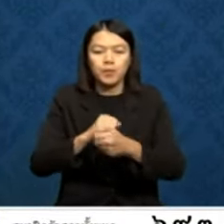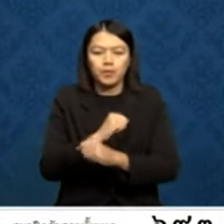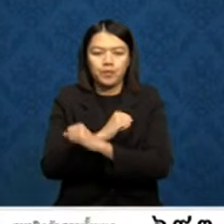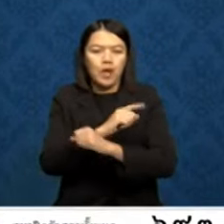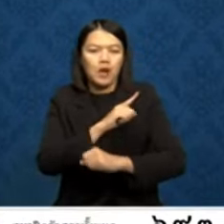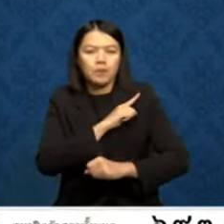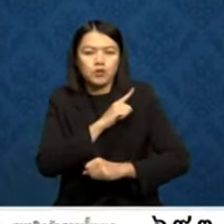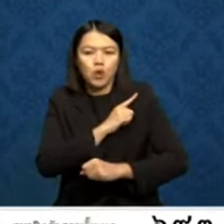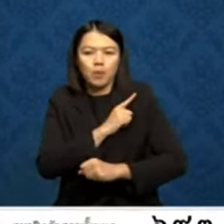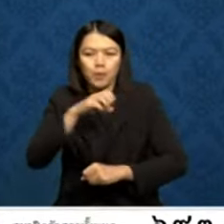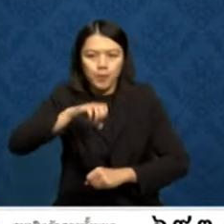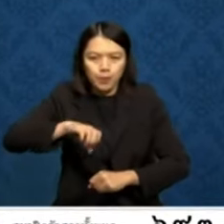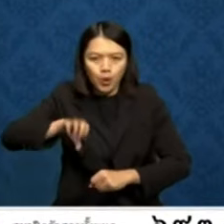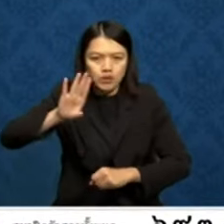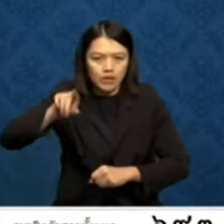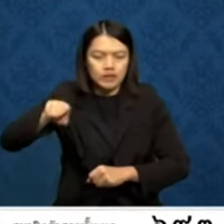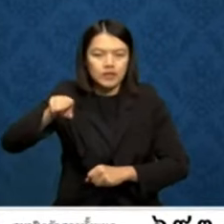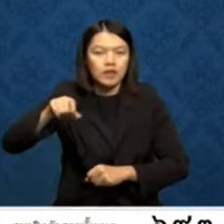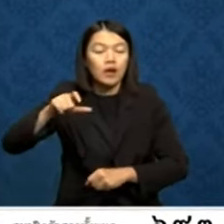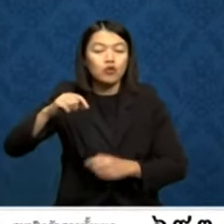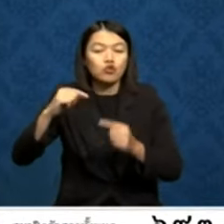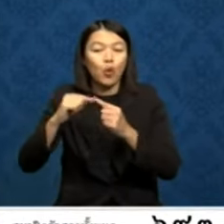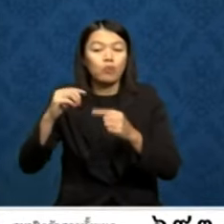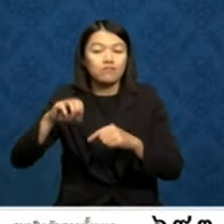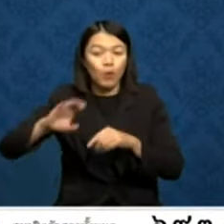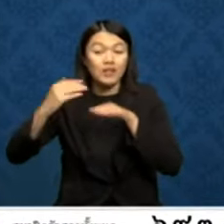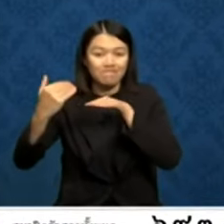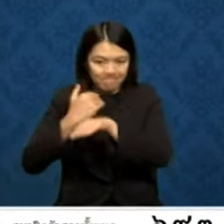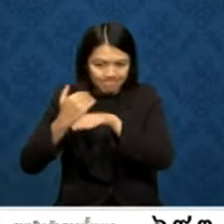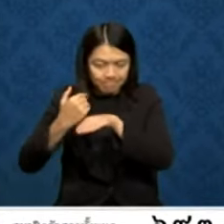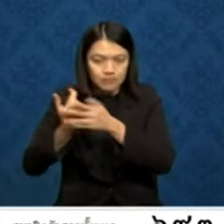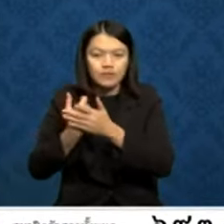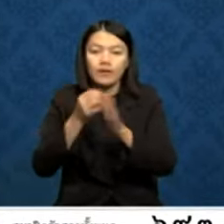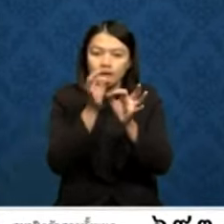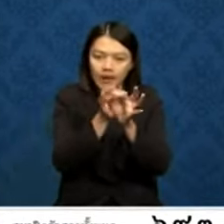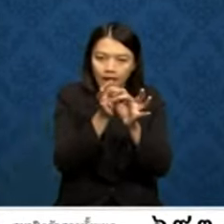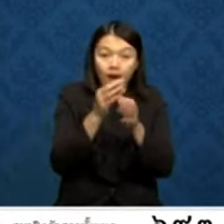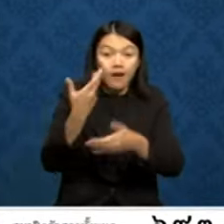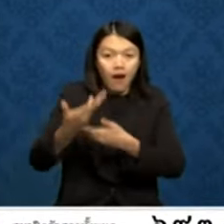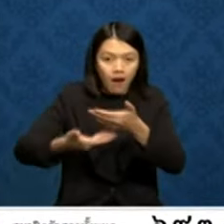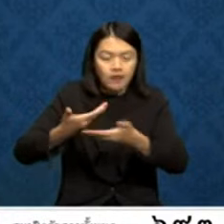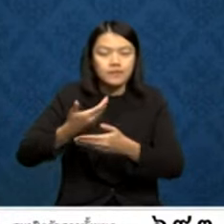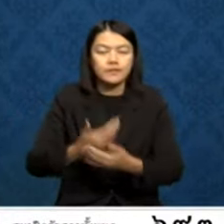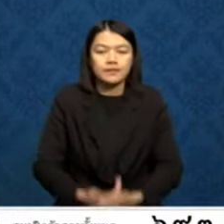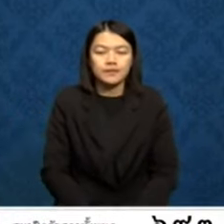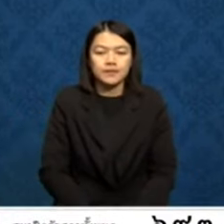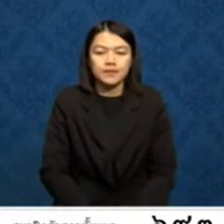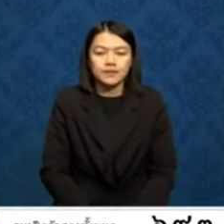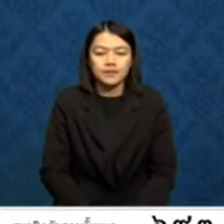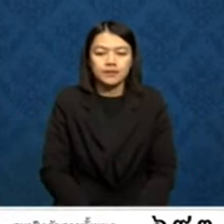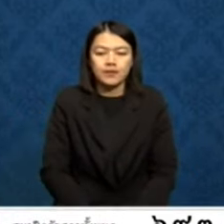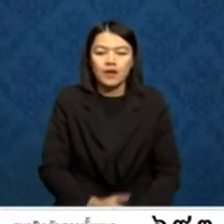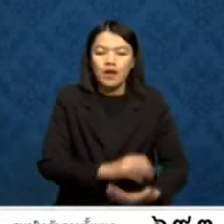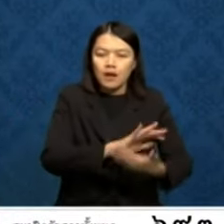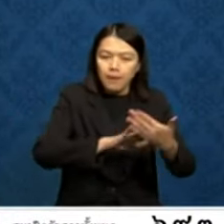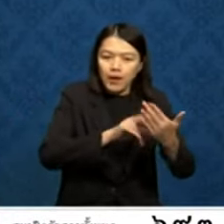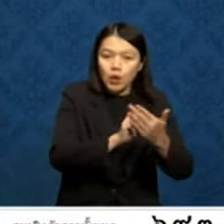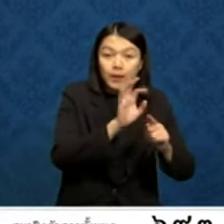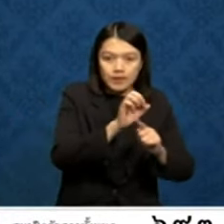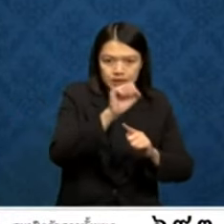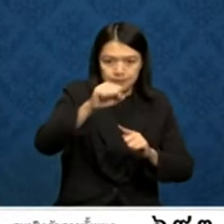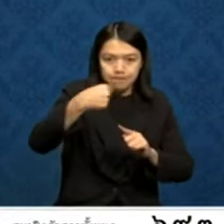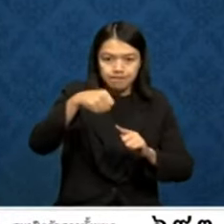ผู้ประกอบกิจการโทรคมนาคมและธนาคารพาณิชย์นโยบายที่10